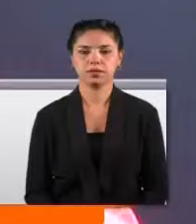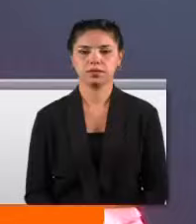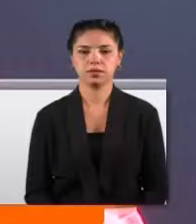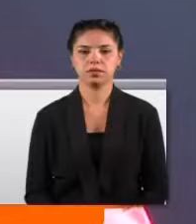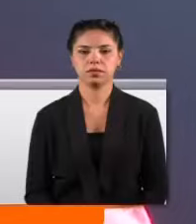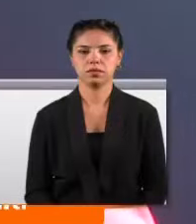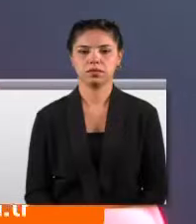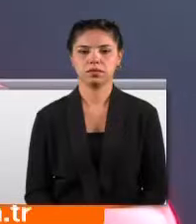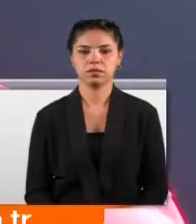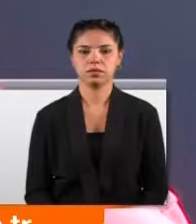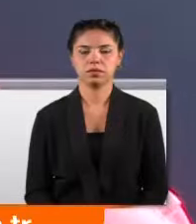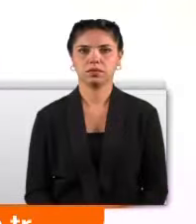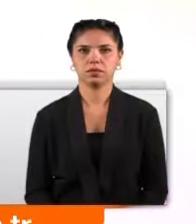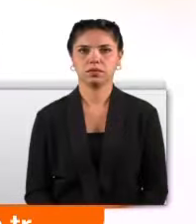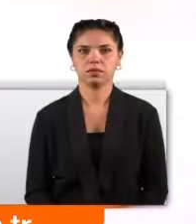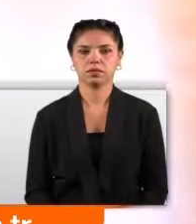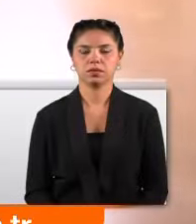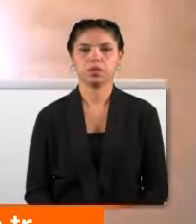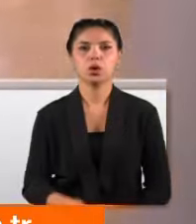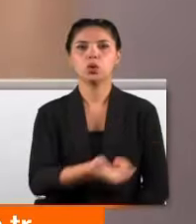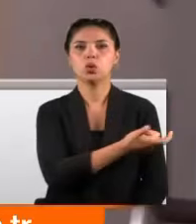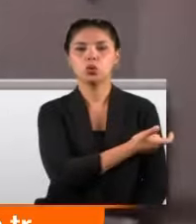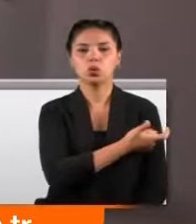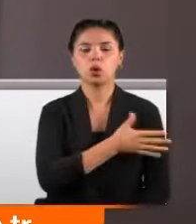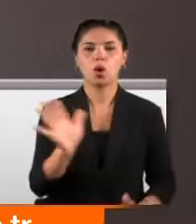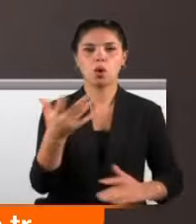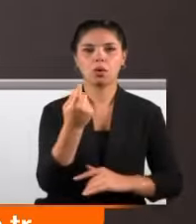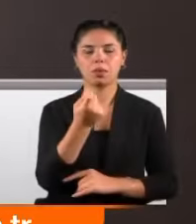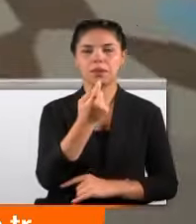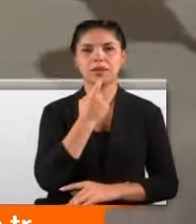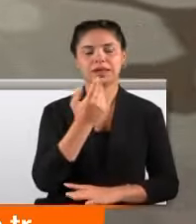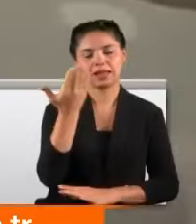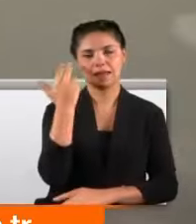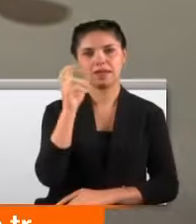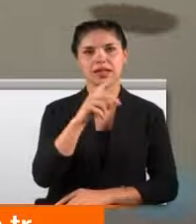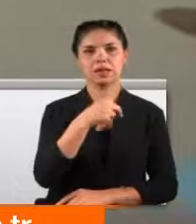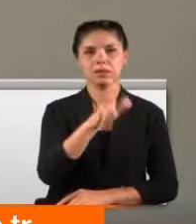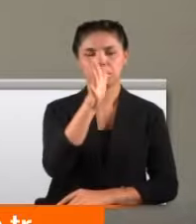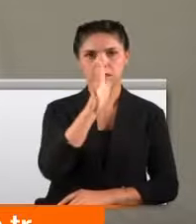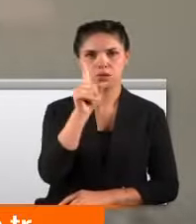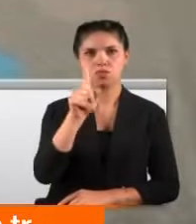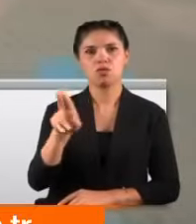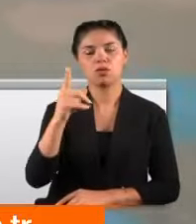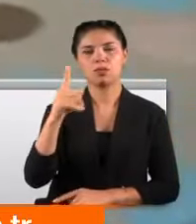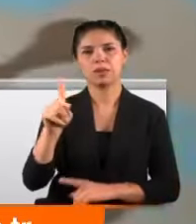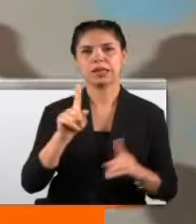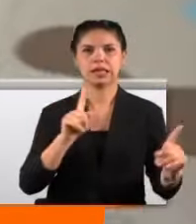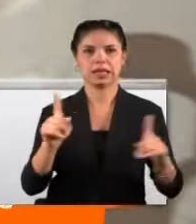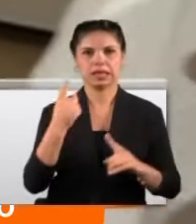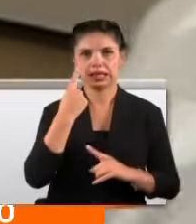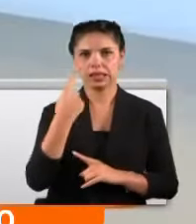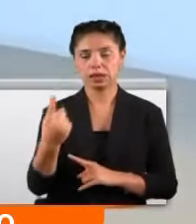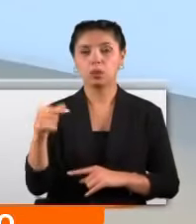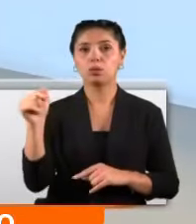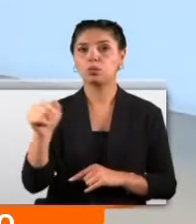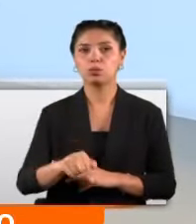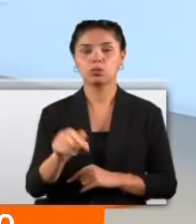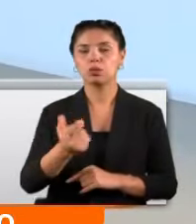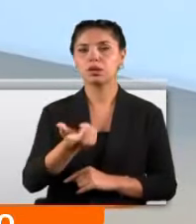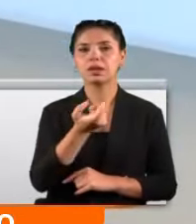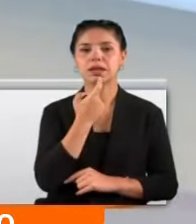olsa hepimiz ulaşabilsek keşke. Yurtlarda oda ücretleri geçen yıl 8.500 lira ile 17 bin lira arasında değişiyordu. Ancak bu